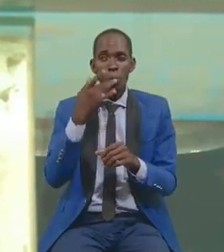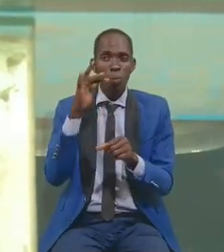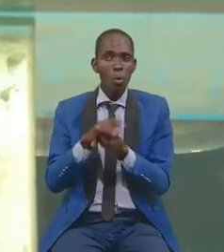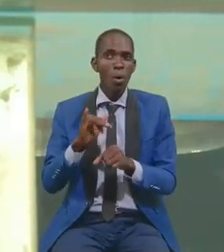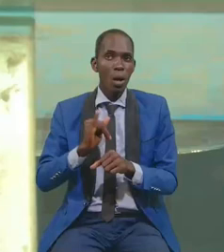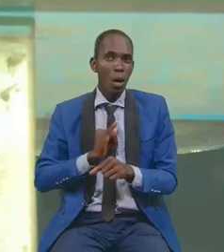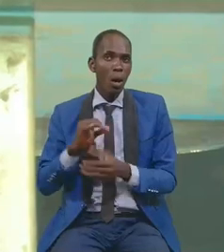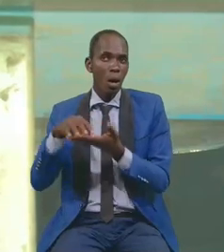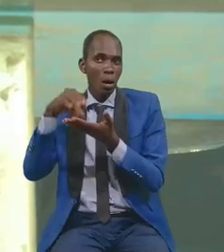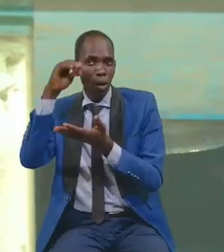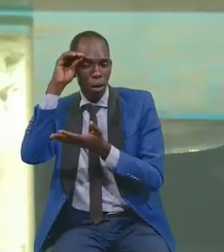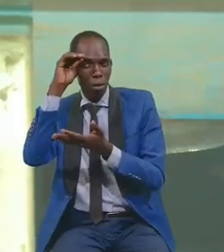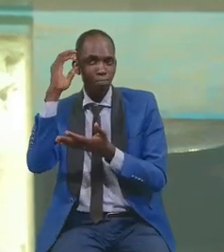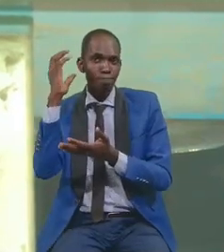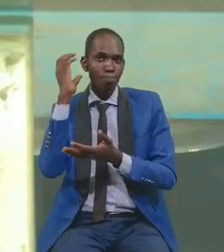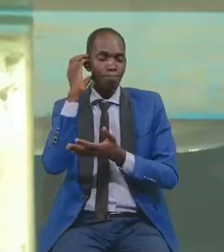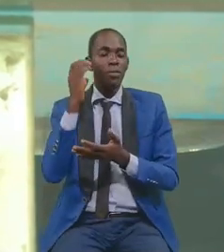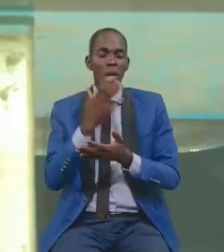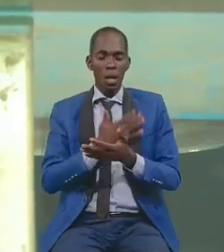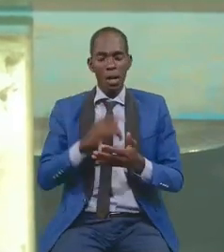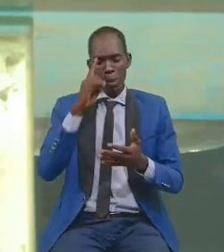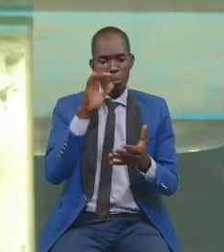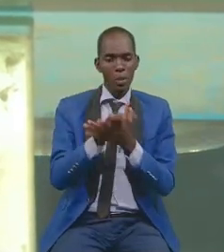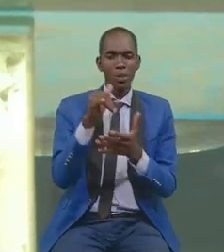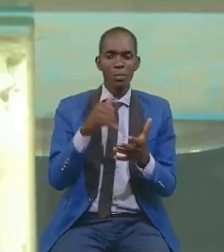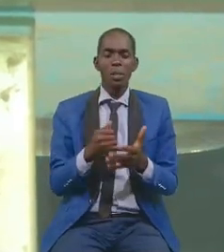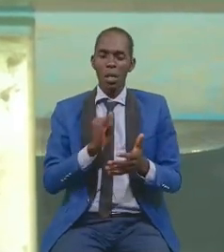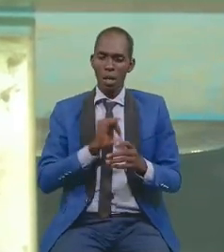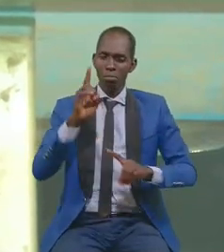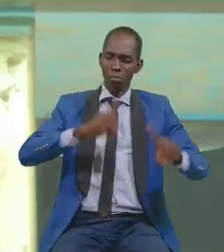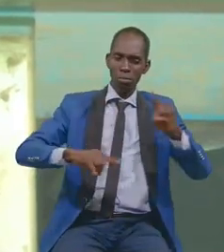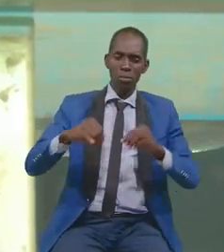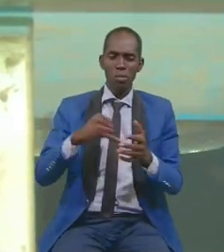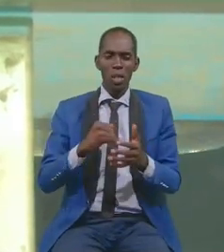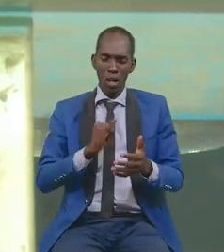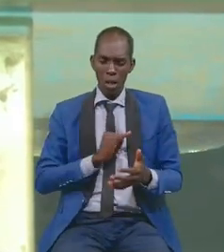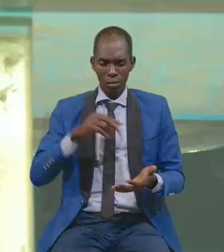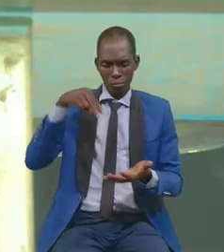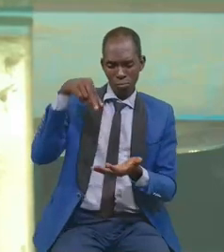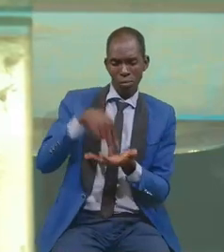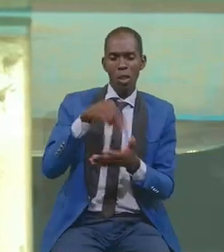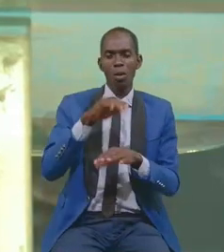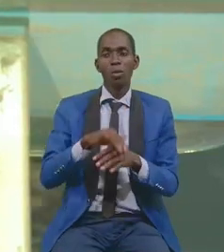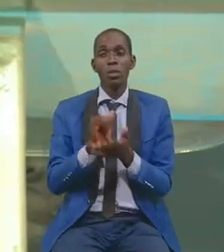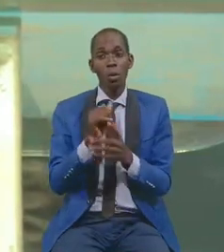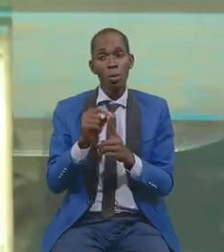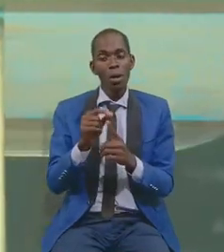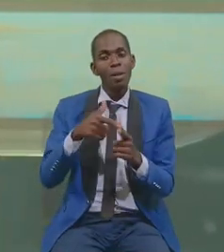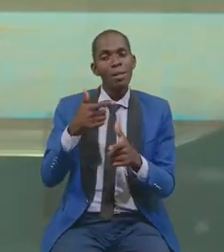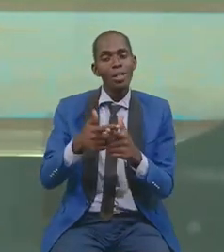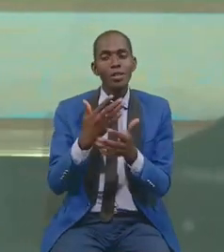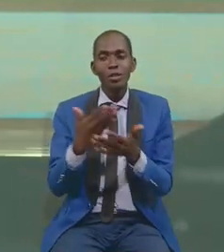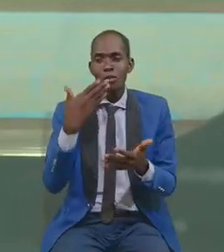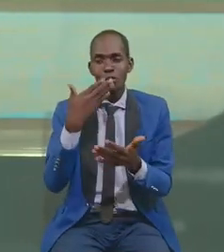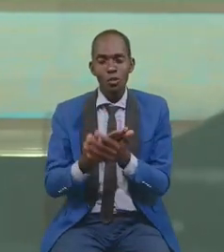aussi je la répète, j'y crois et je me tiens dessus. Quelque chose de bon doit vous arriver.